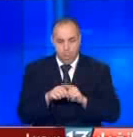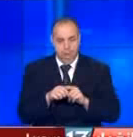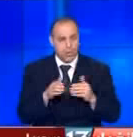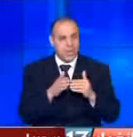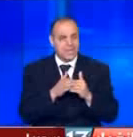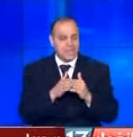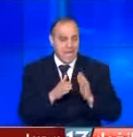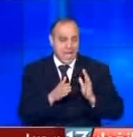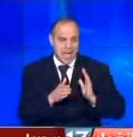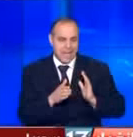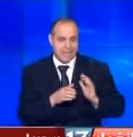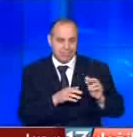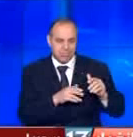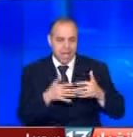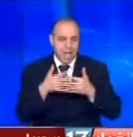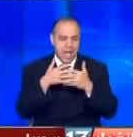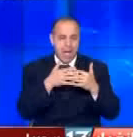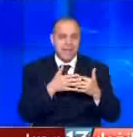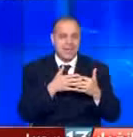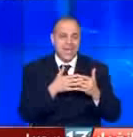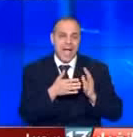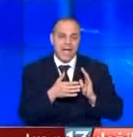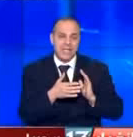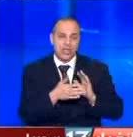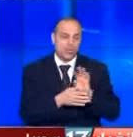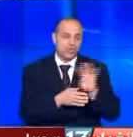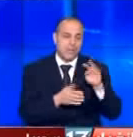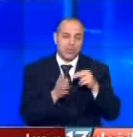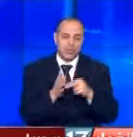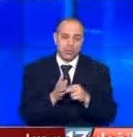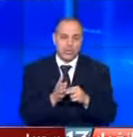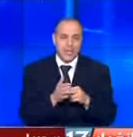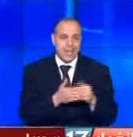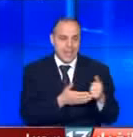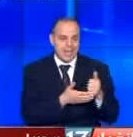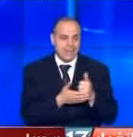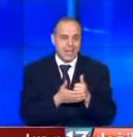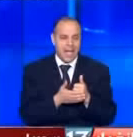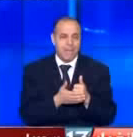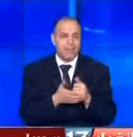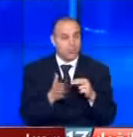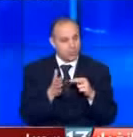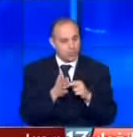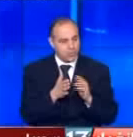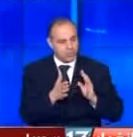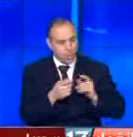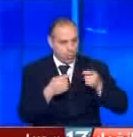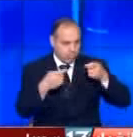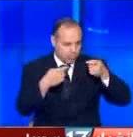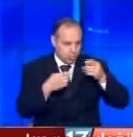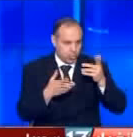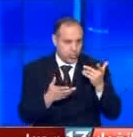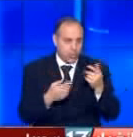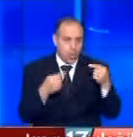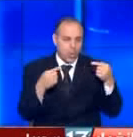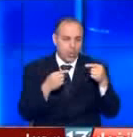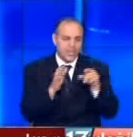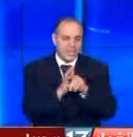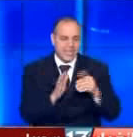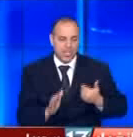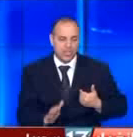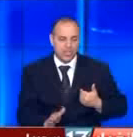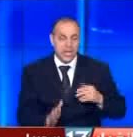عليها التنظيم الإرهابي. وقال متحدث باسم التحالف إن نشر وحدة مدفعية من مشاة البحرية في سوريا قد